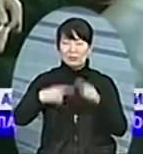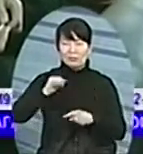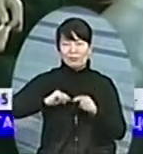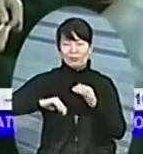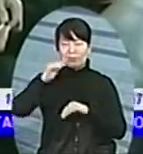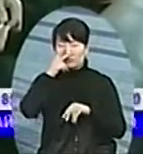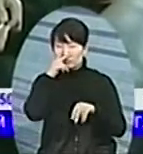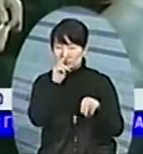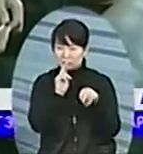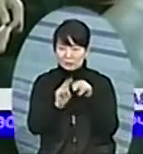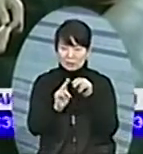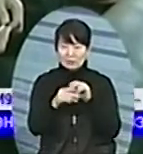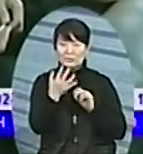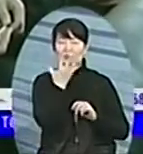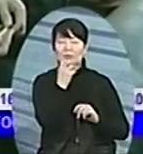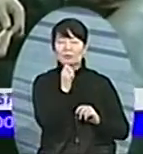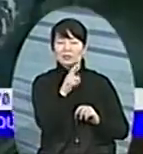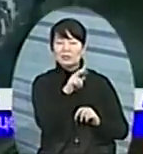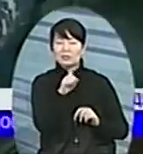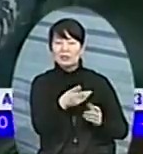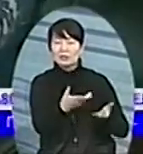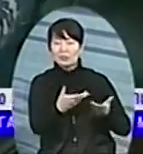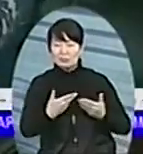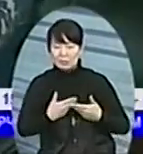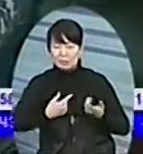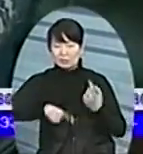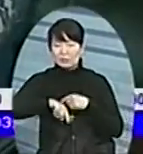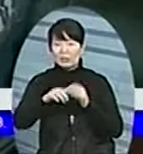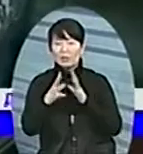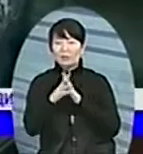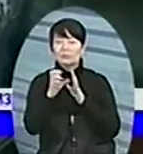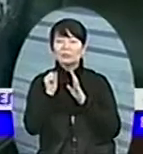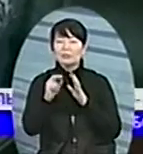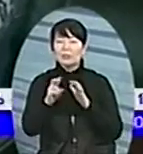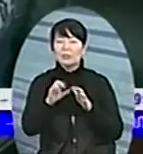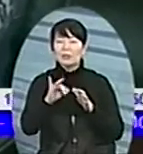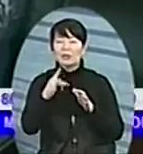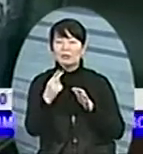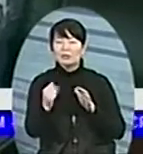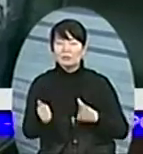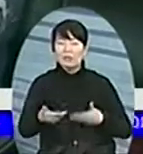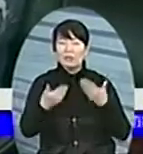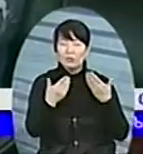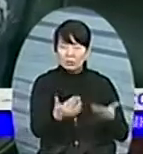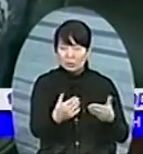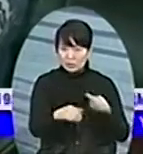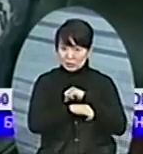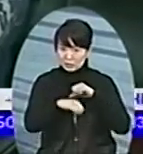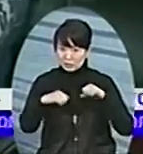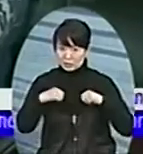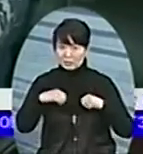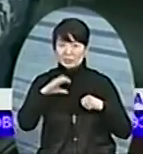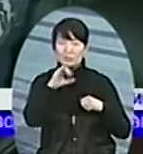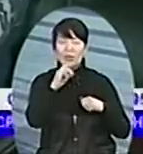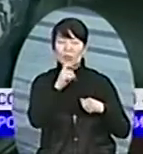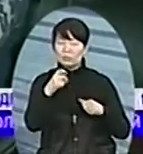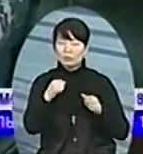байдаг. Жишээ нь 5 саяын зээл авахд 10 саяын барьцаа шаарддаг байна. Мөн иргэдэд санхүүгийн чадах суух хугацааг